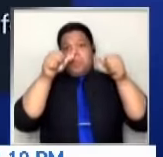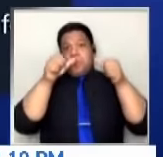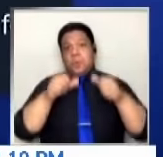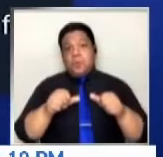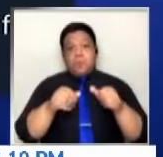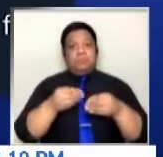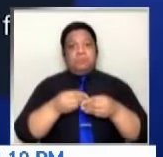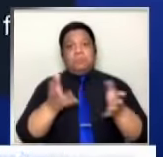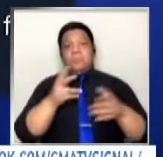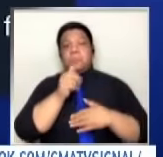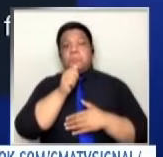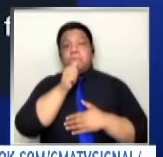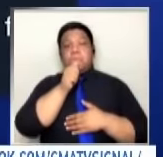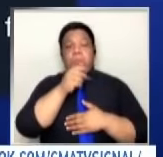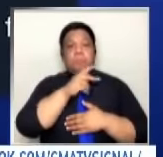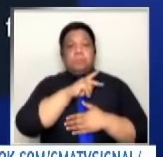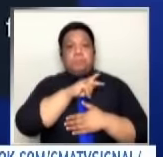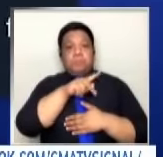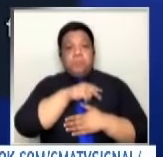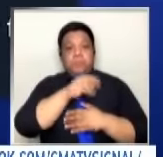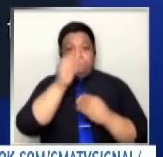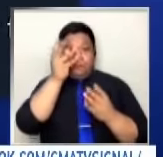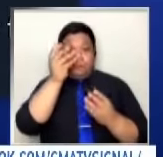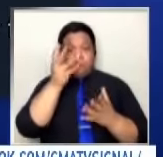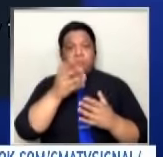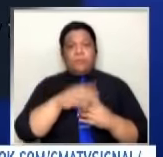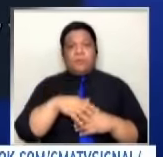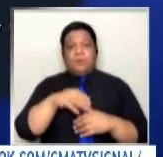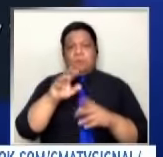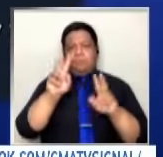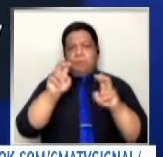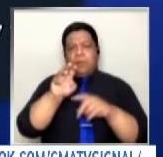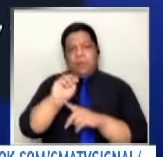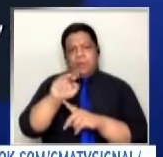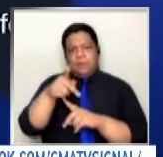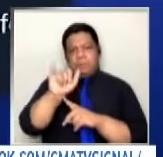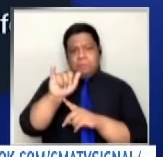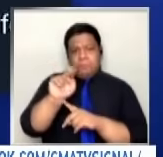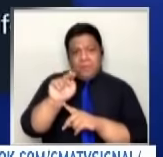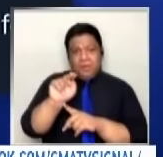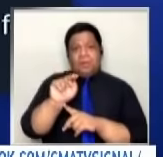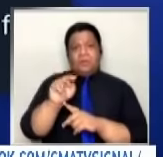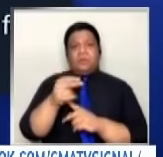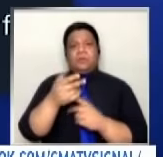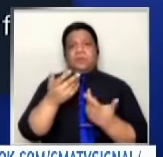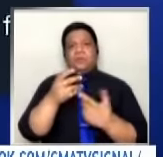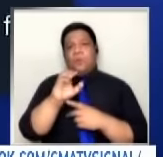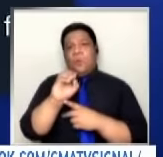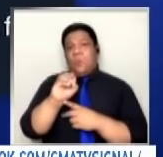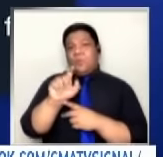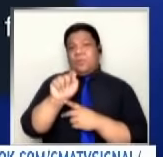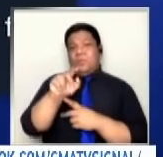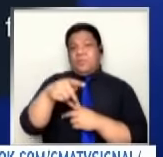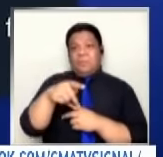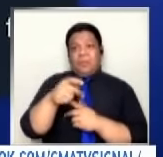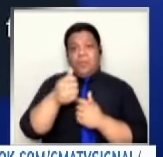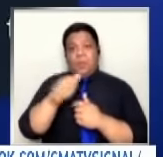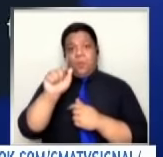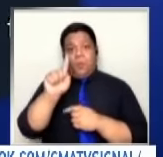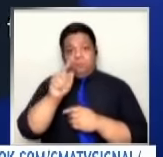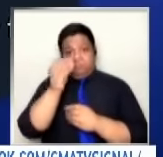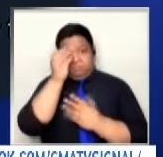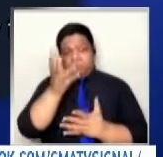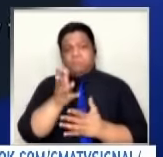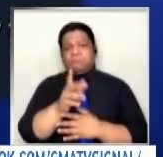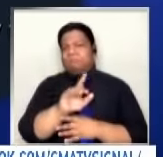personal na impormasyon at mga MPIN o mobile PIN at OTP kanino man.